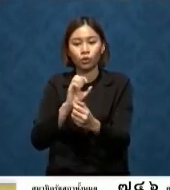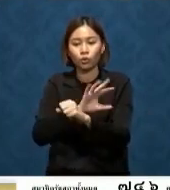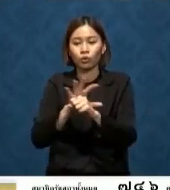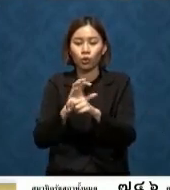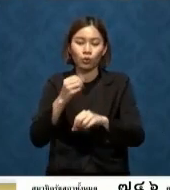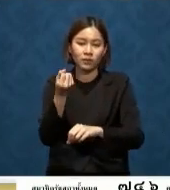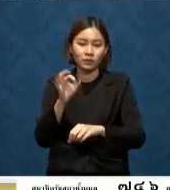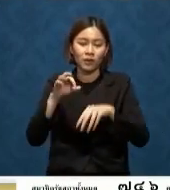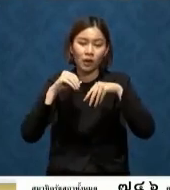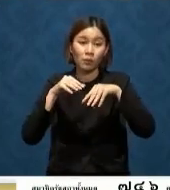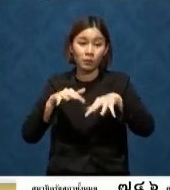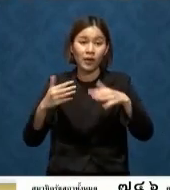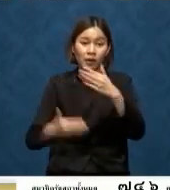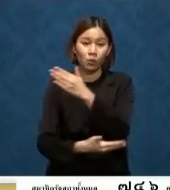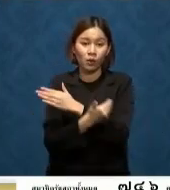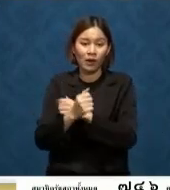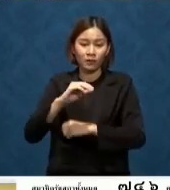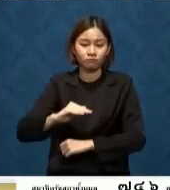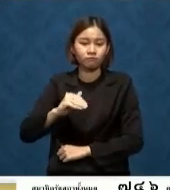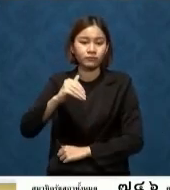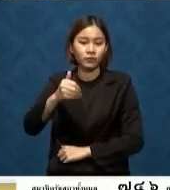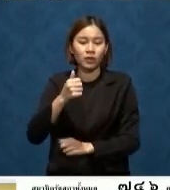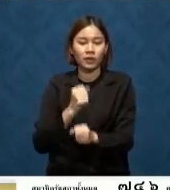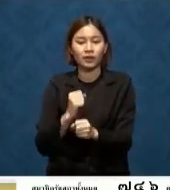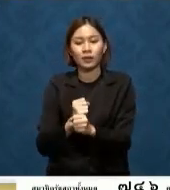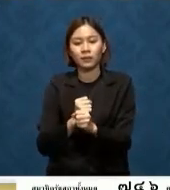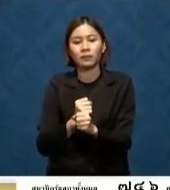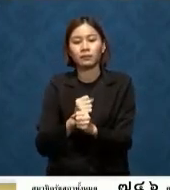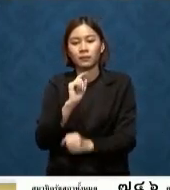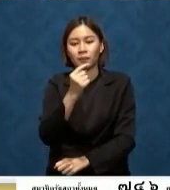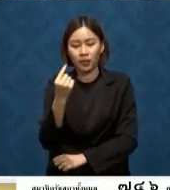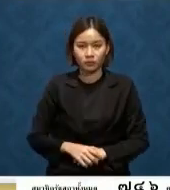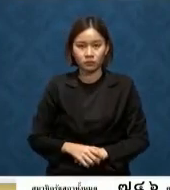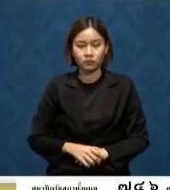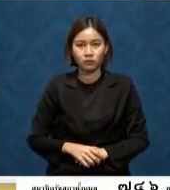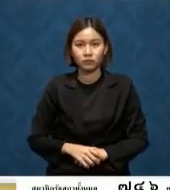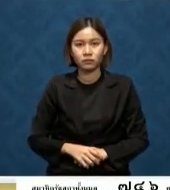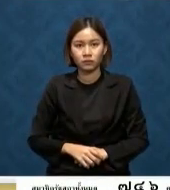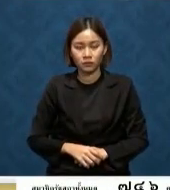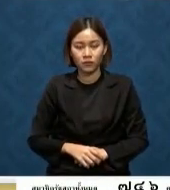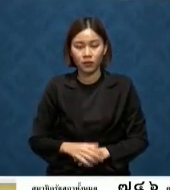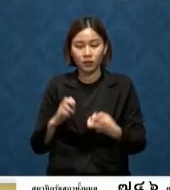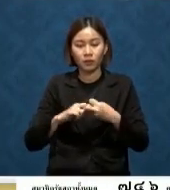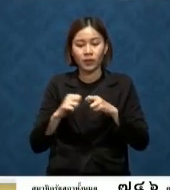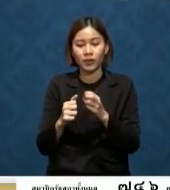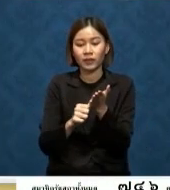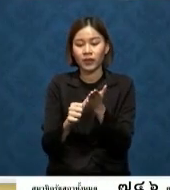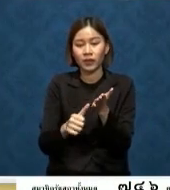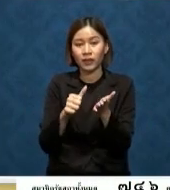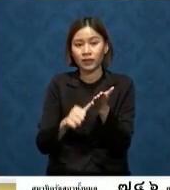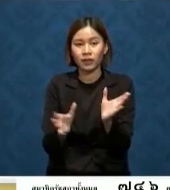-19 ให้ได้มีโอกาสฟื้นตัวและกลับมาดำเนินธุรกิจได้อีกครั้งในการแก้ไขปัญหาหนี้สินของก